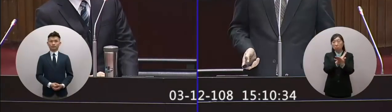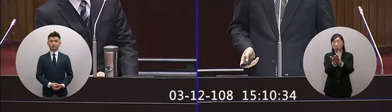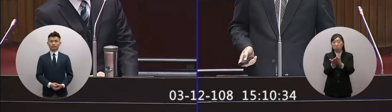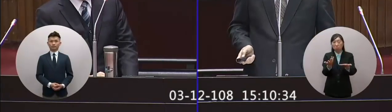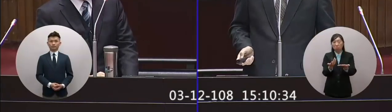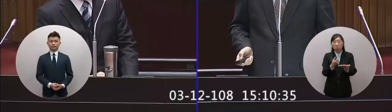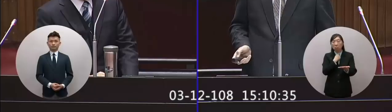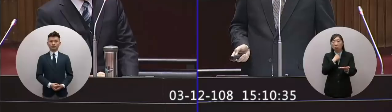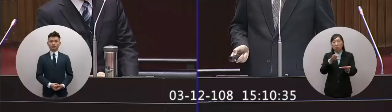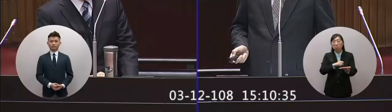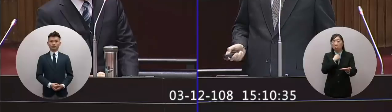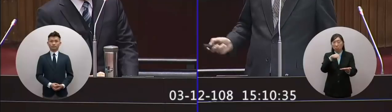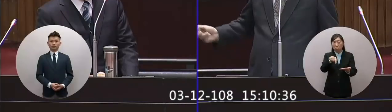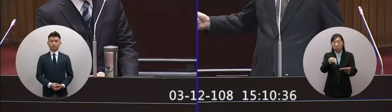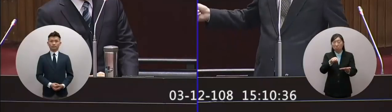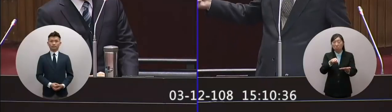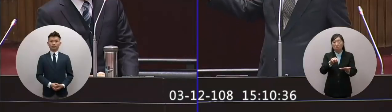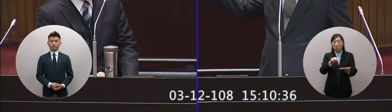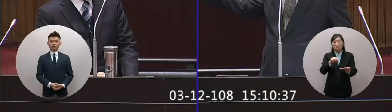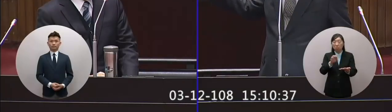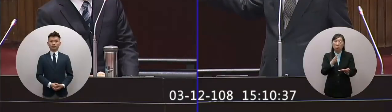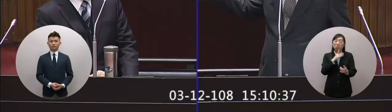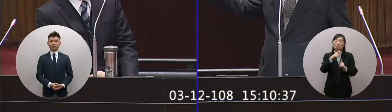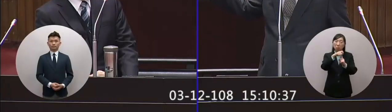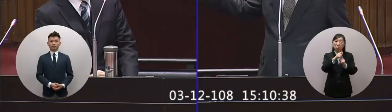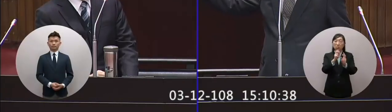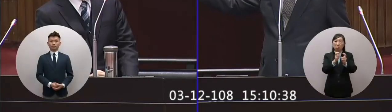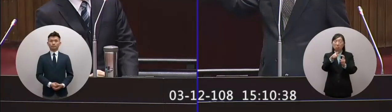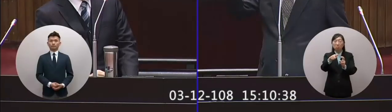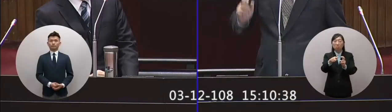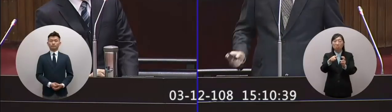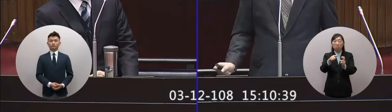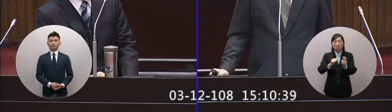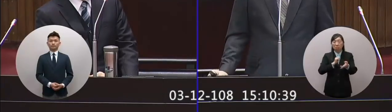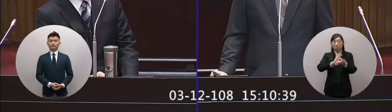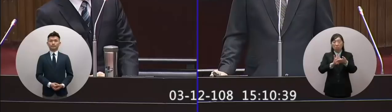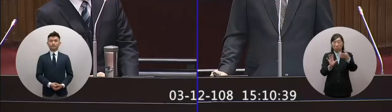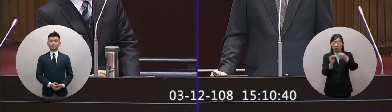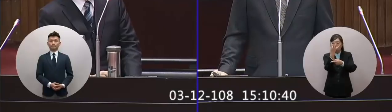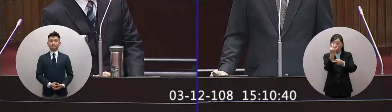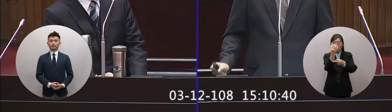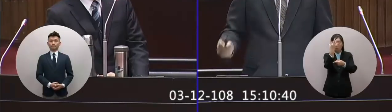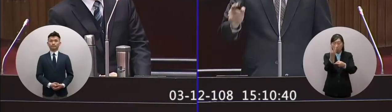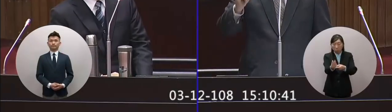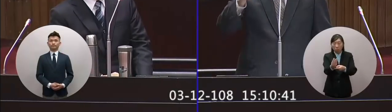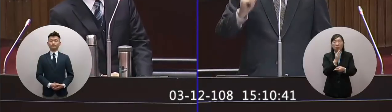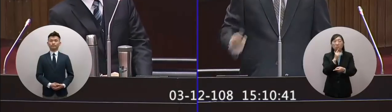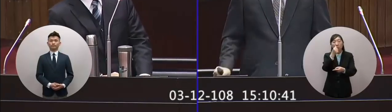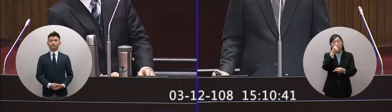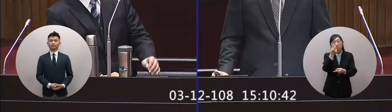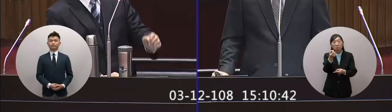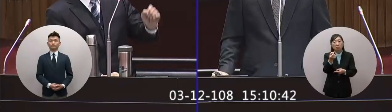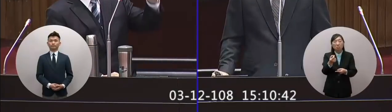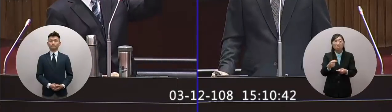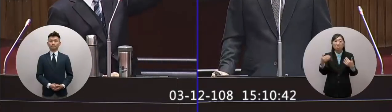么？可是我们的公共运输的使用率居然是这么低。啊，我们的交通